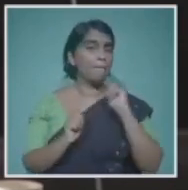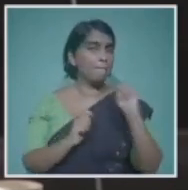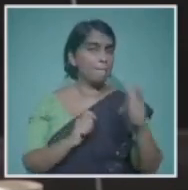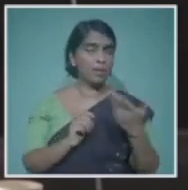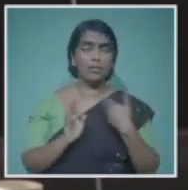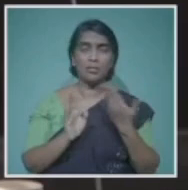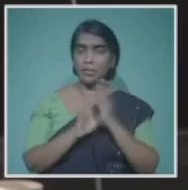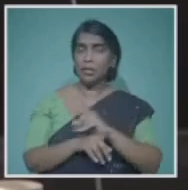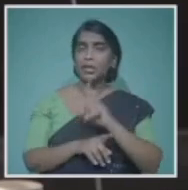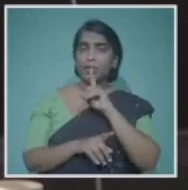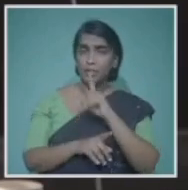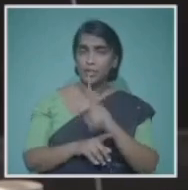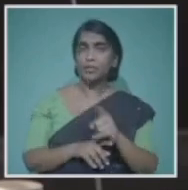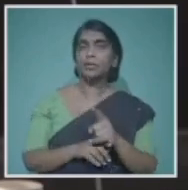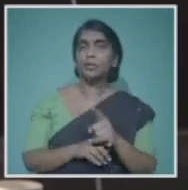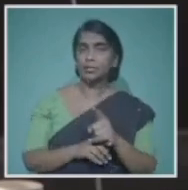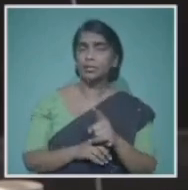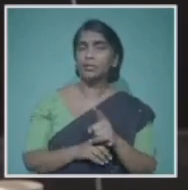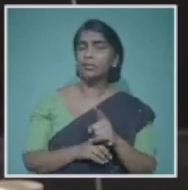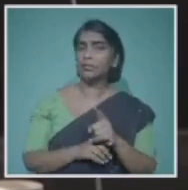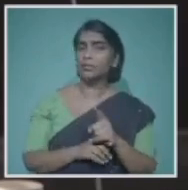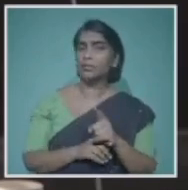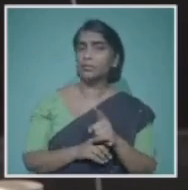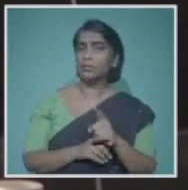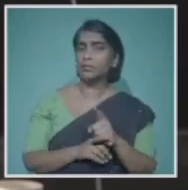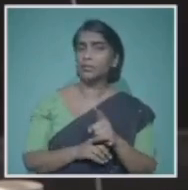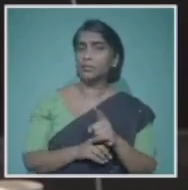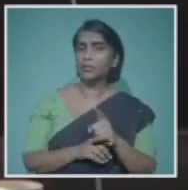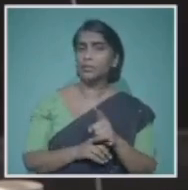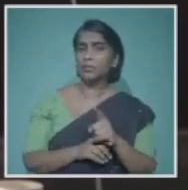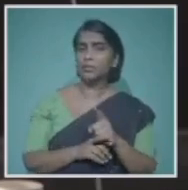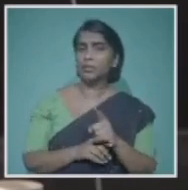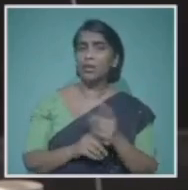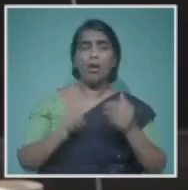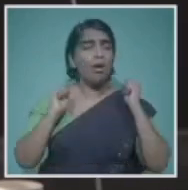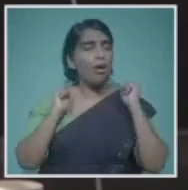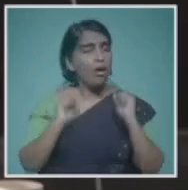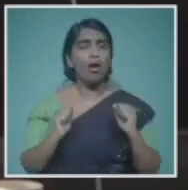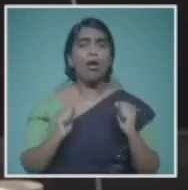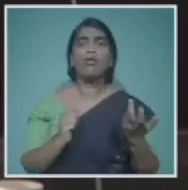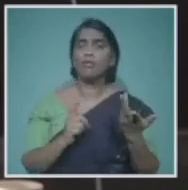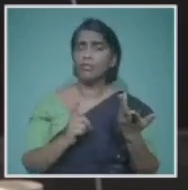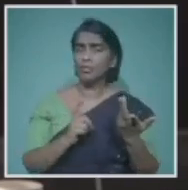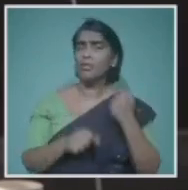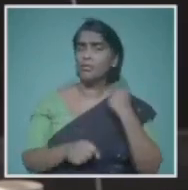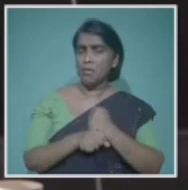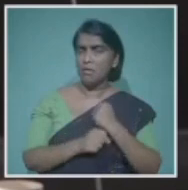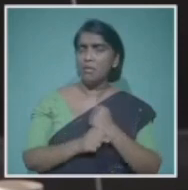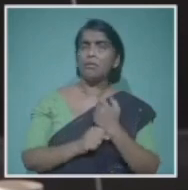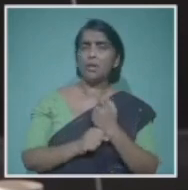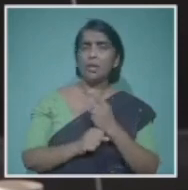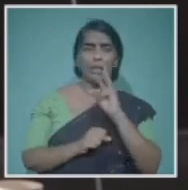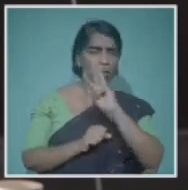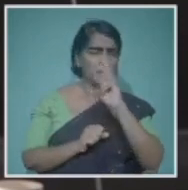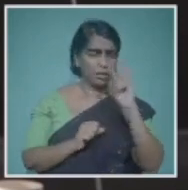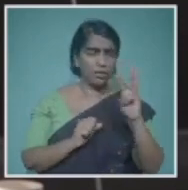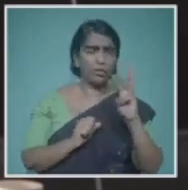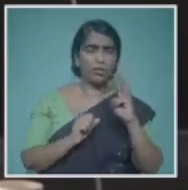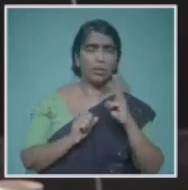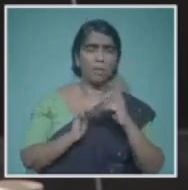එදා කතාවේ කිව්වා මේක පොන්සි එකක් වගේ කියලා. කොයි ආකාරයටද රජය 133ට ණය